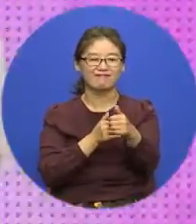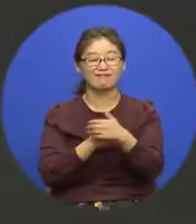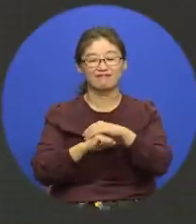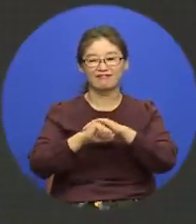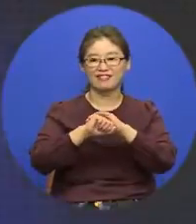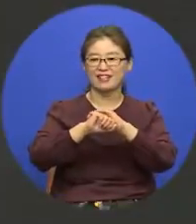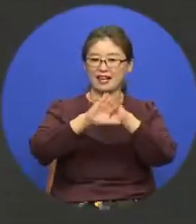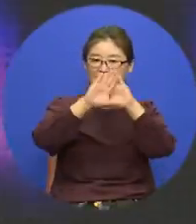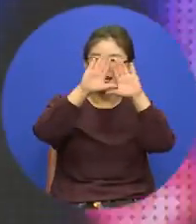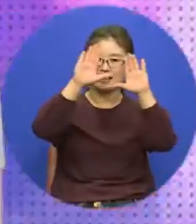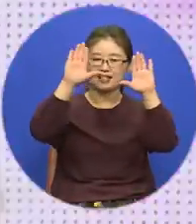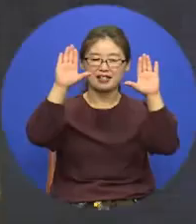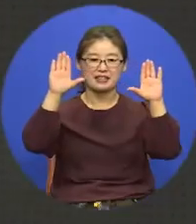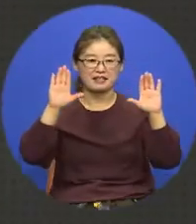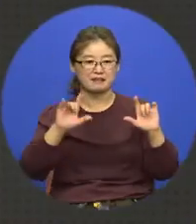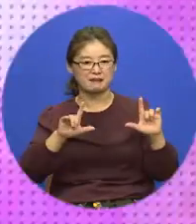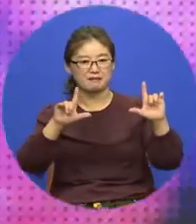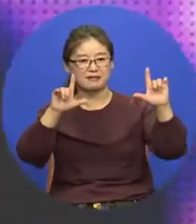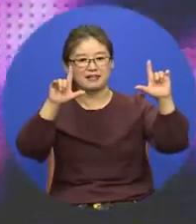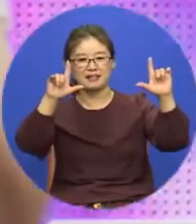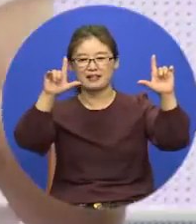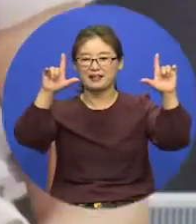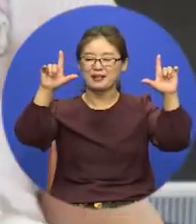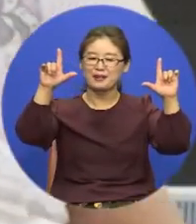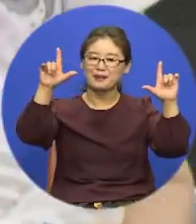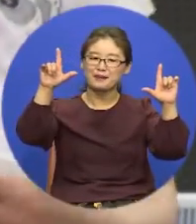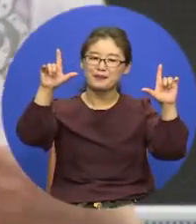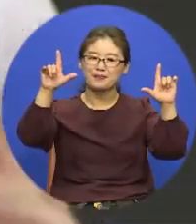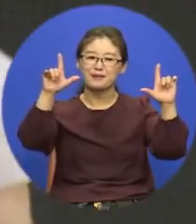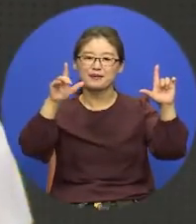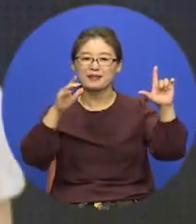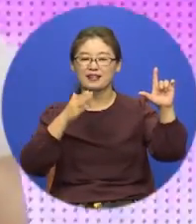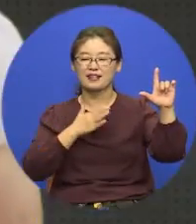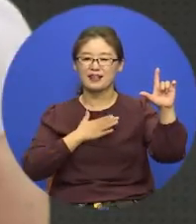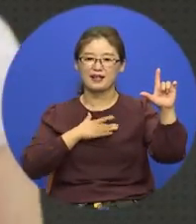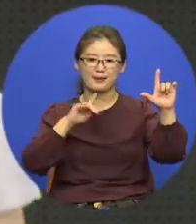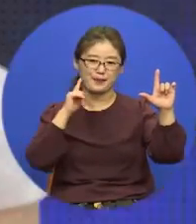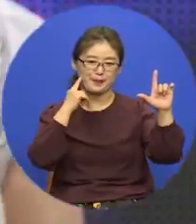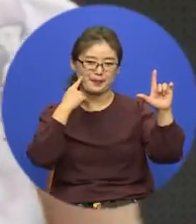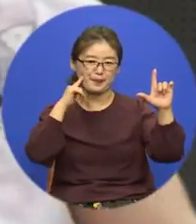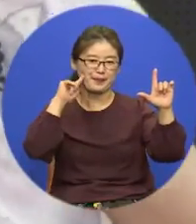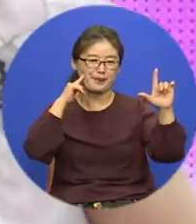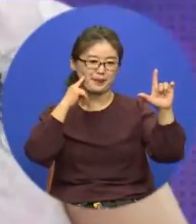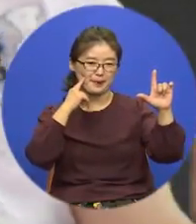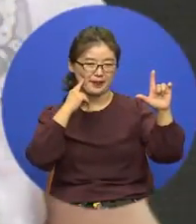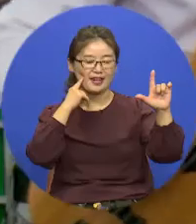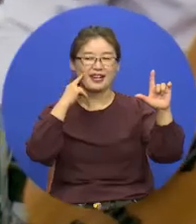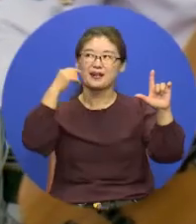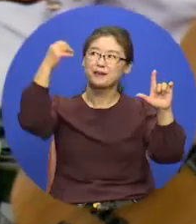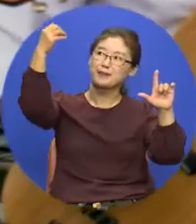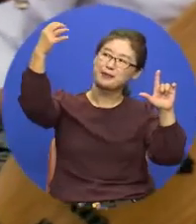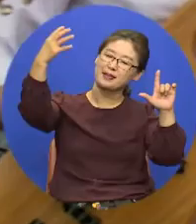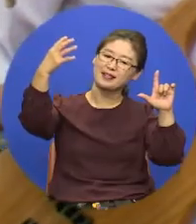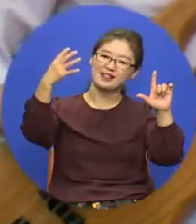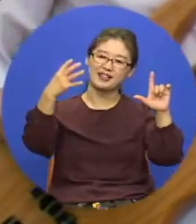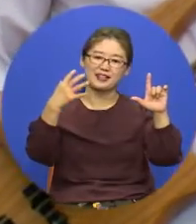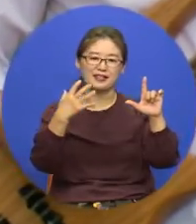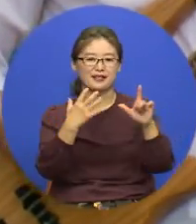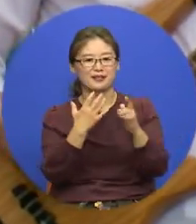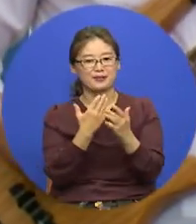헤이야 헤이야 밝은 이야 좀 예쁘게 잘 좀 붙여라